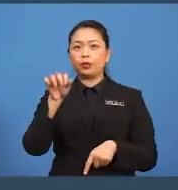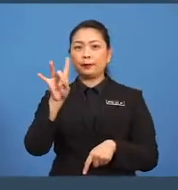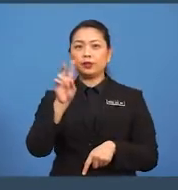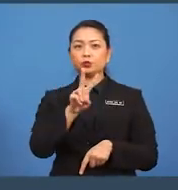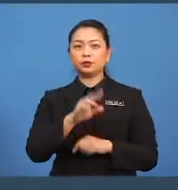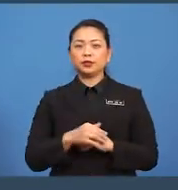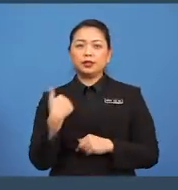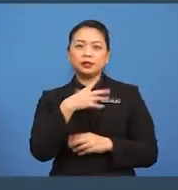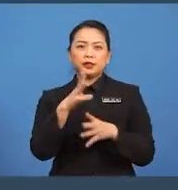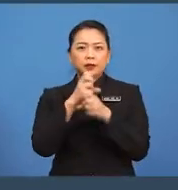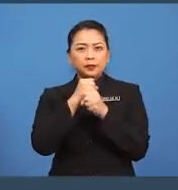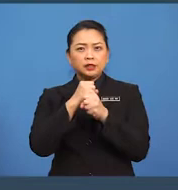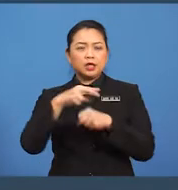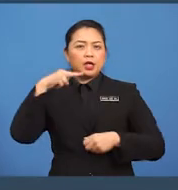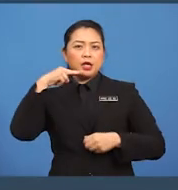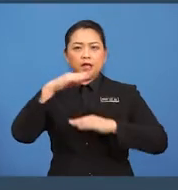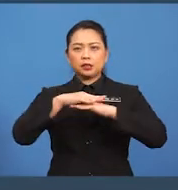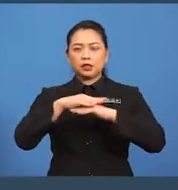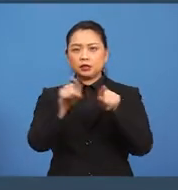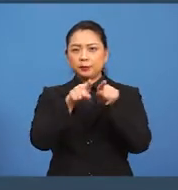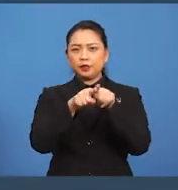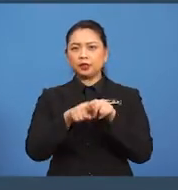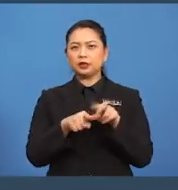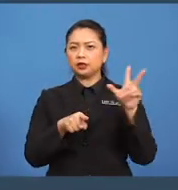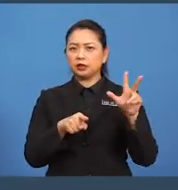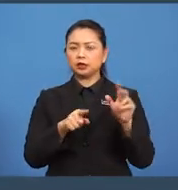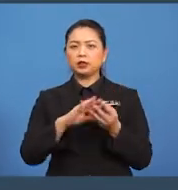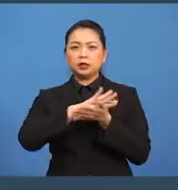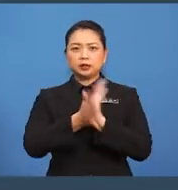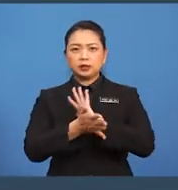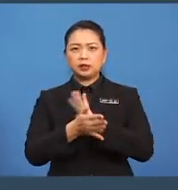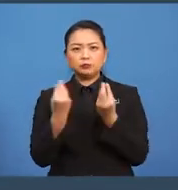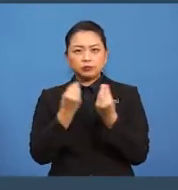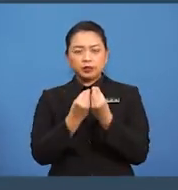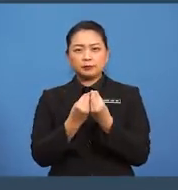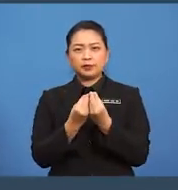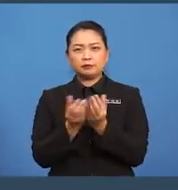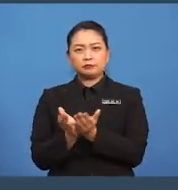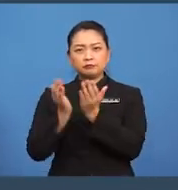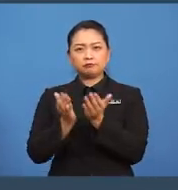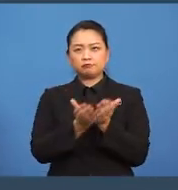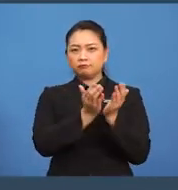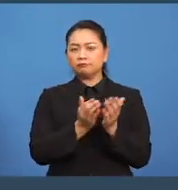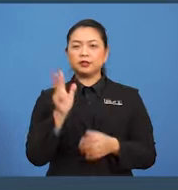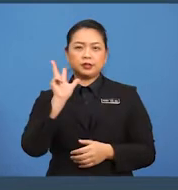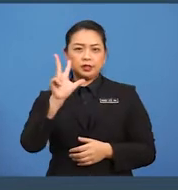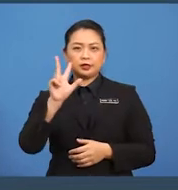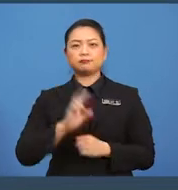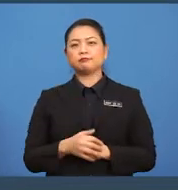2.82. Kita dapati had atasnya ialah 3. Maka, bilangan baldi adalah